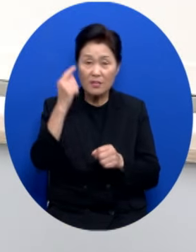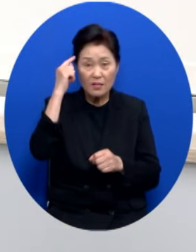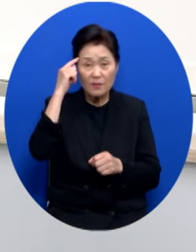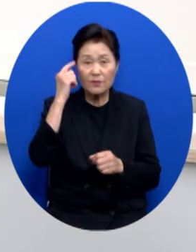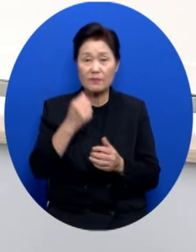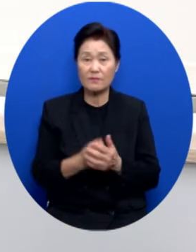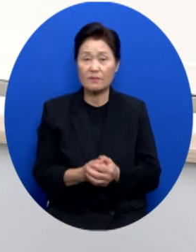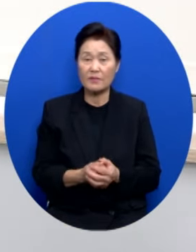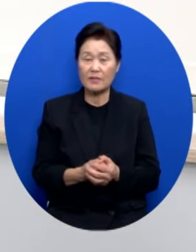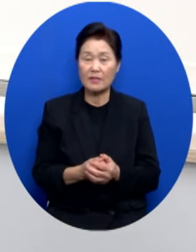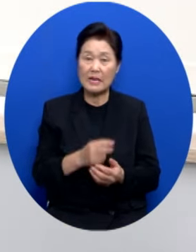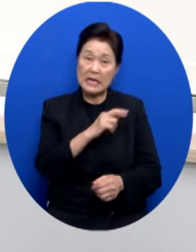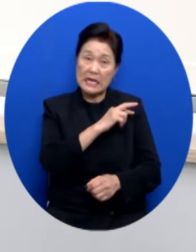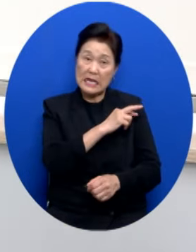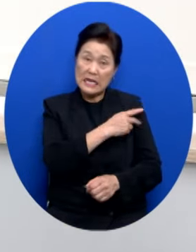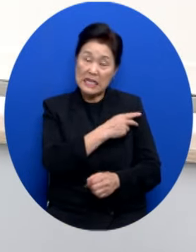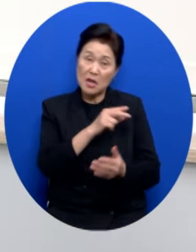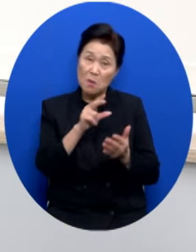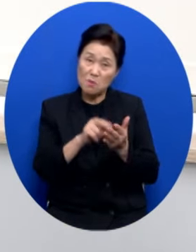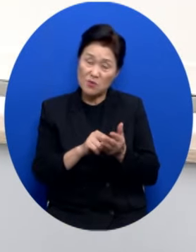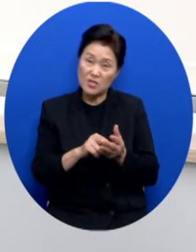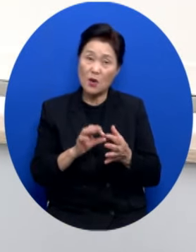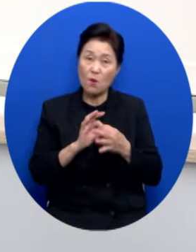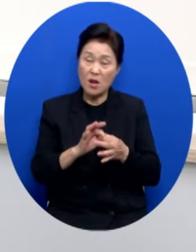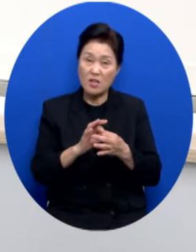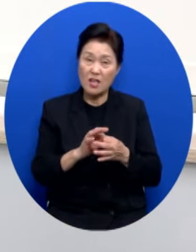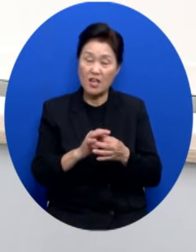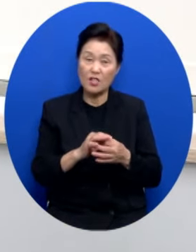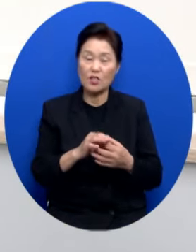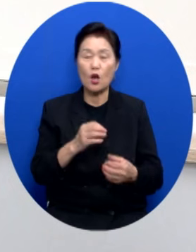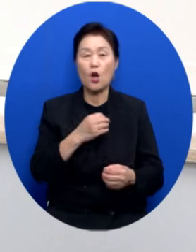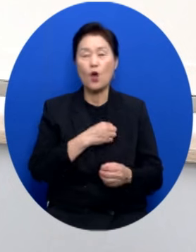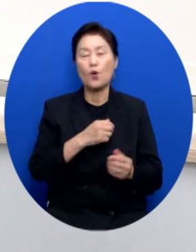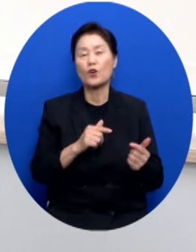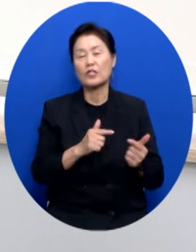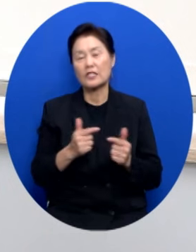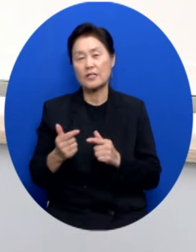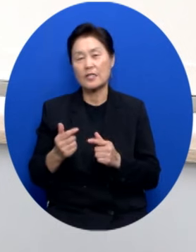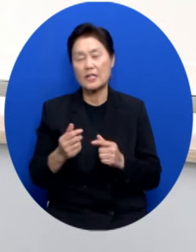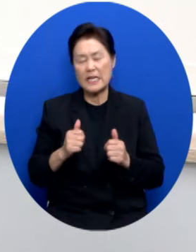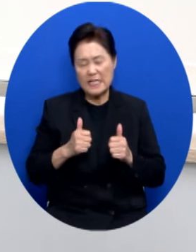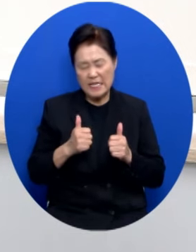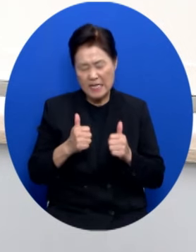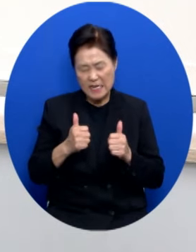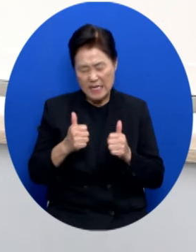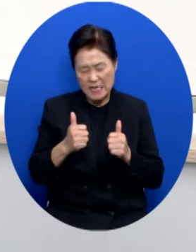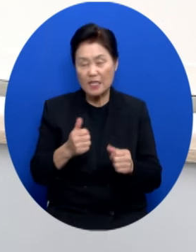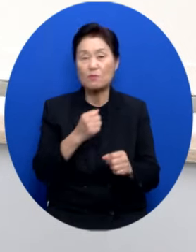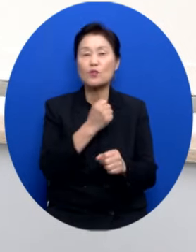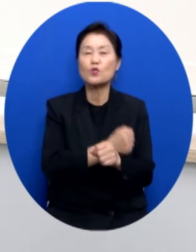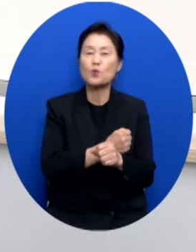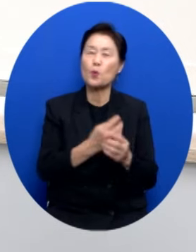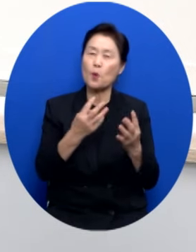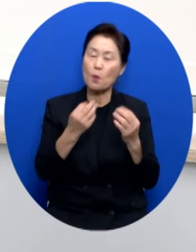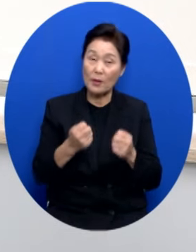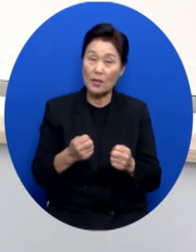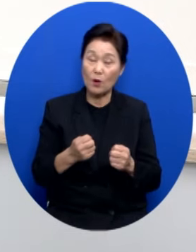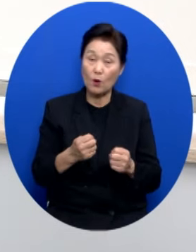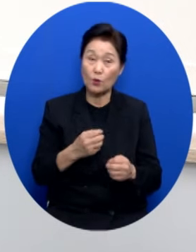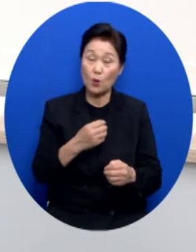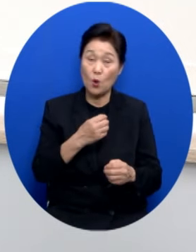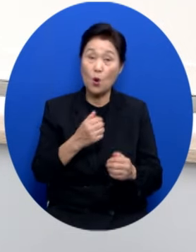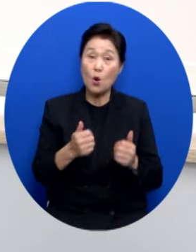이단 대책과 관련해서는 위원들이 아주 열심히 지난 학년도 수고하셨고 위원장께서